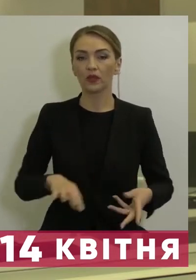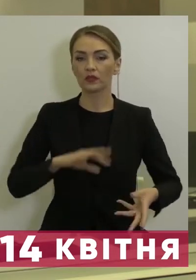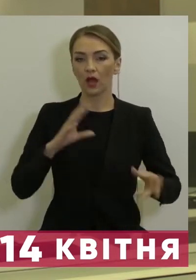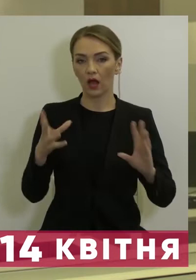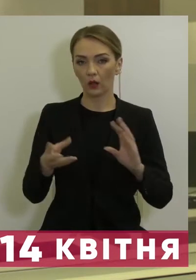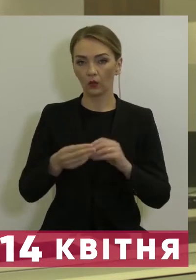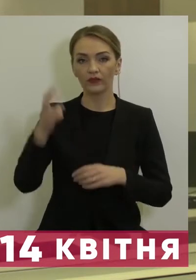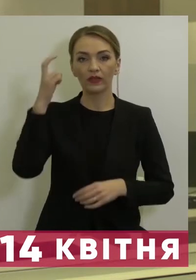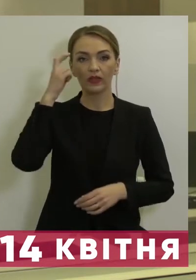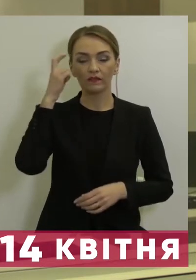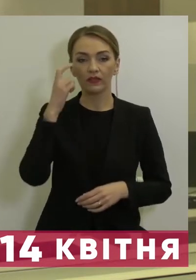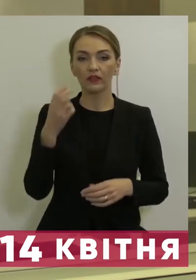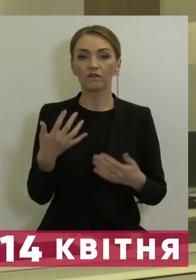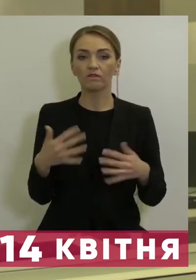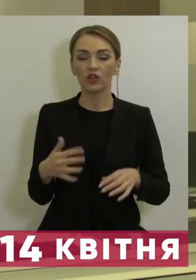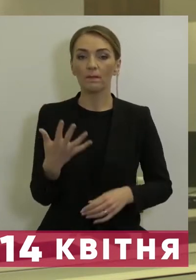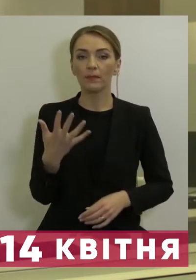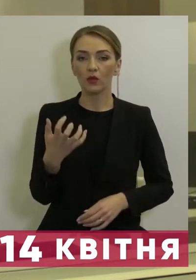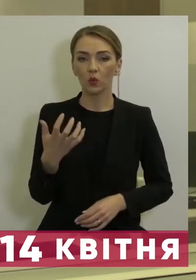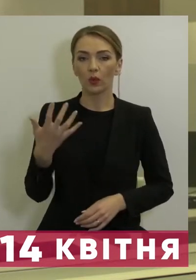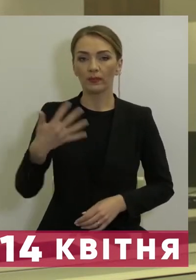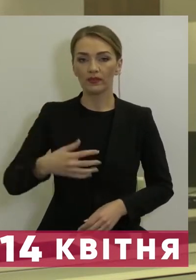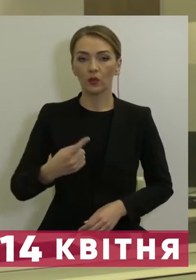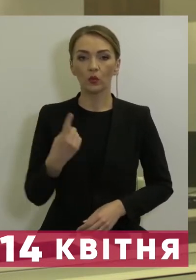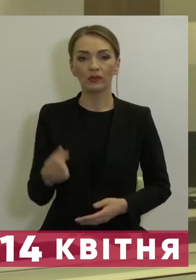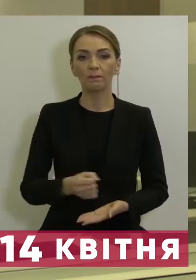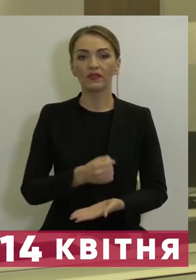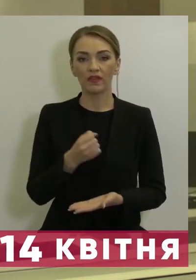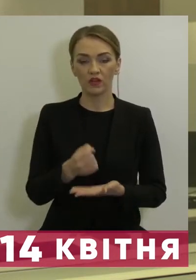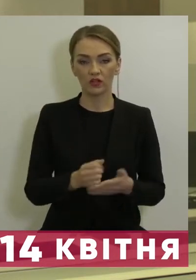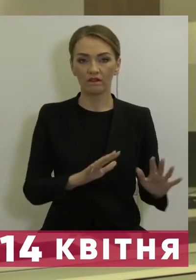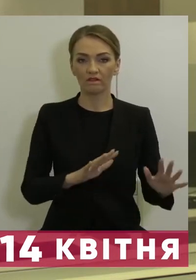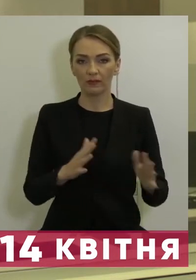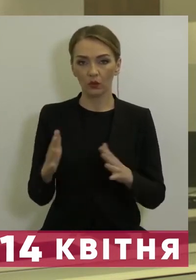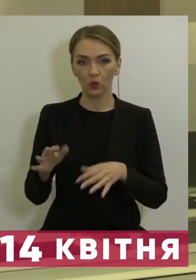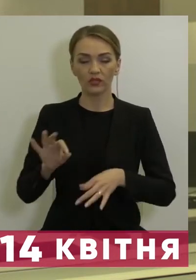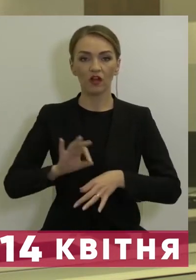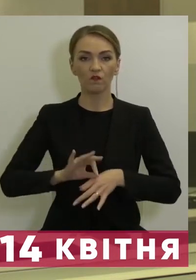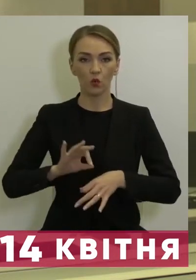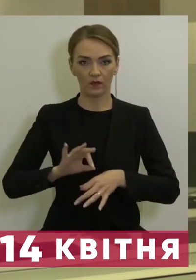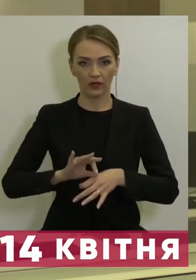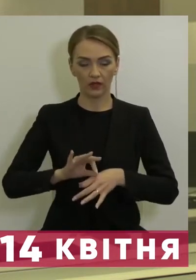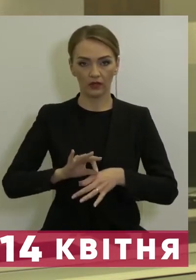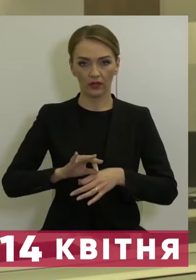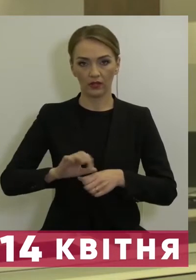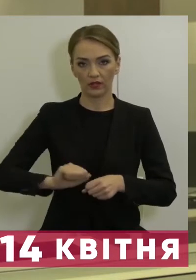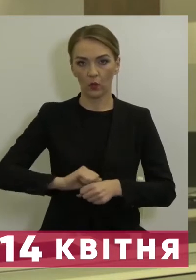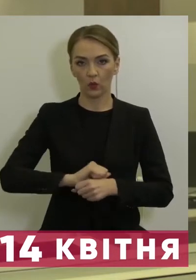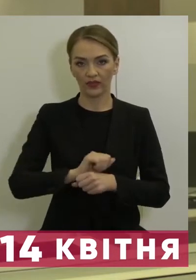Загалом у Києві вже 551 підтверджений випадок захворювання на